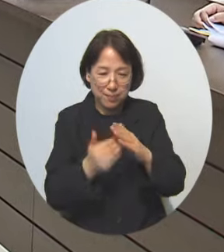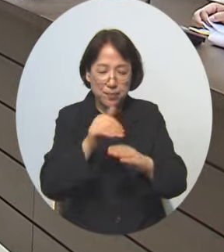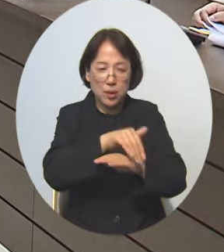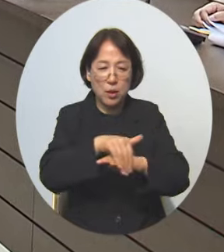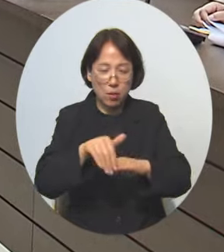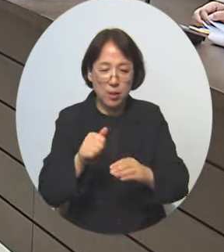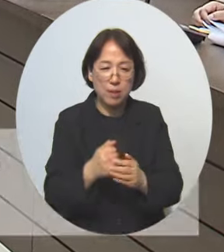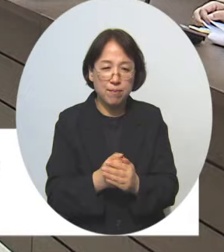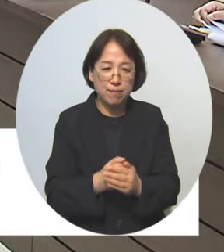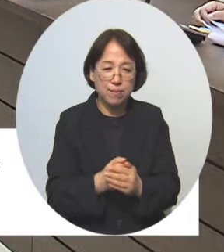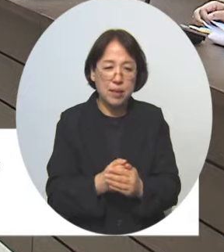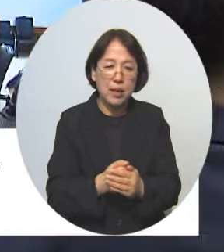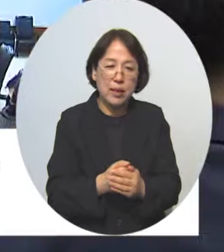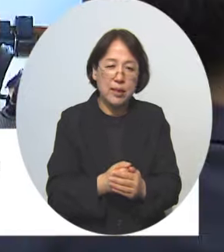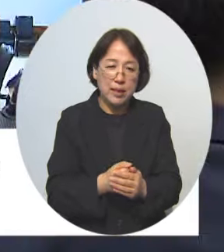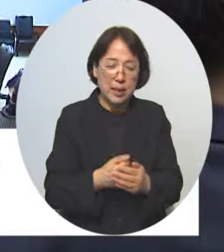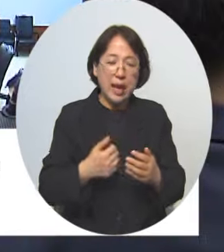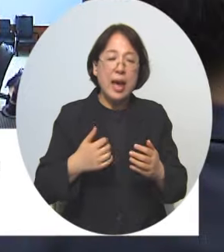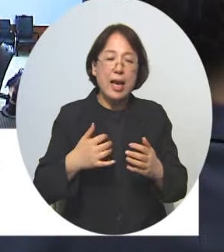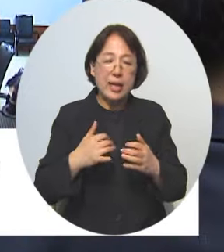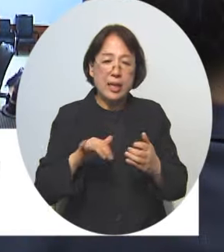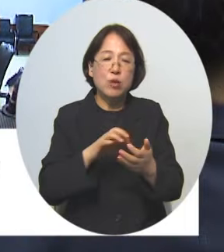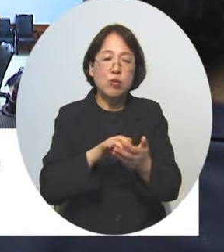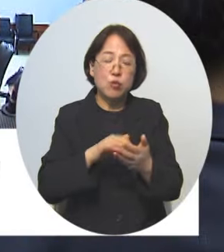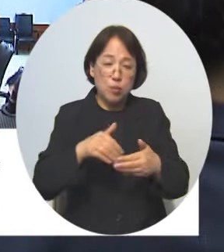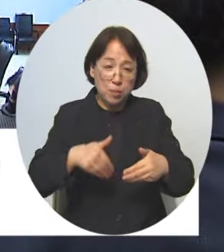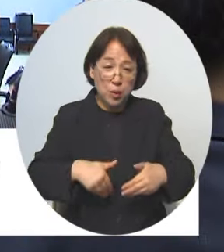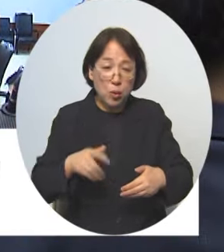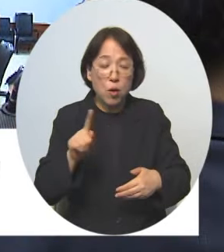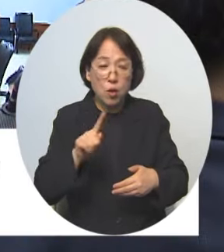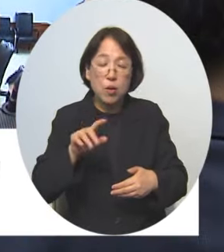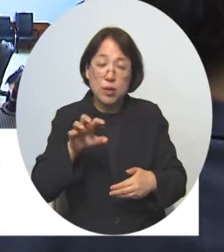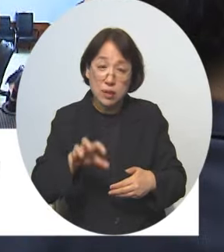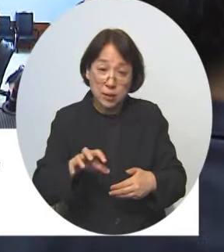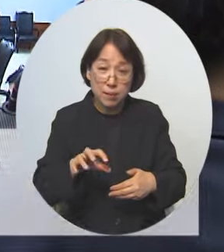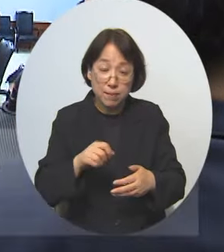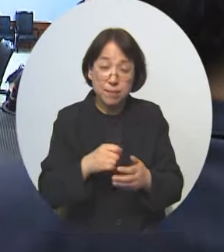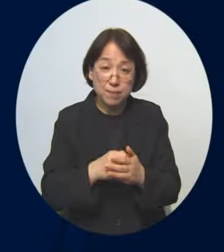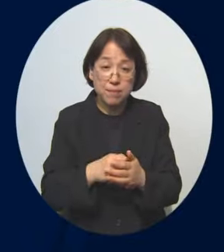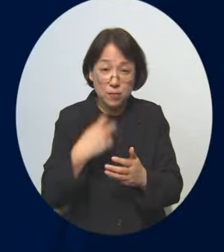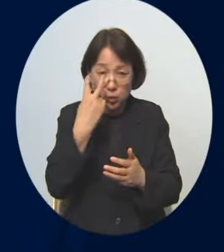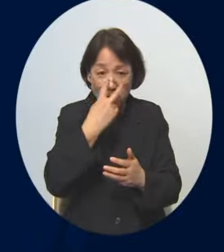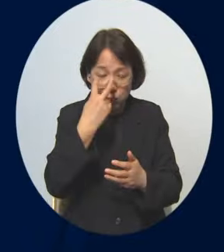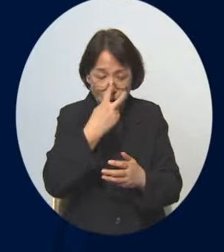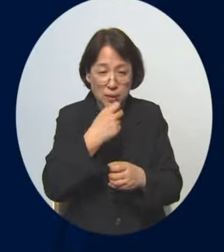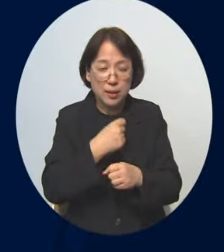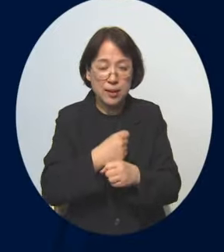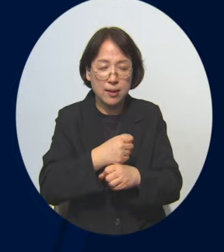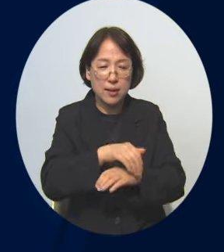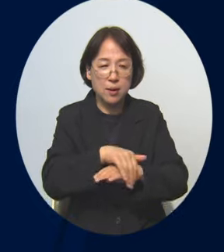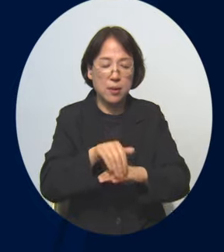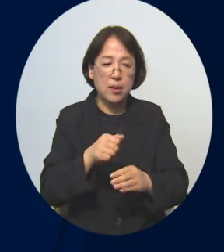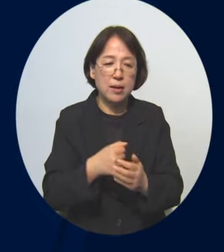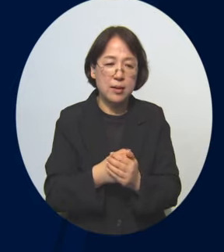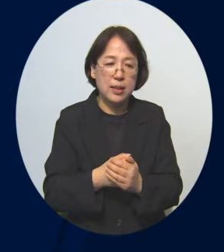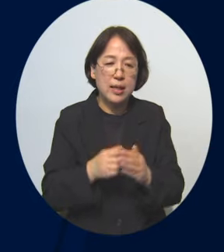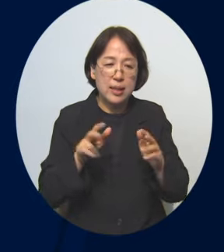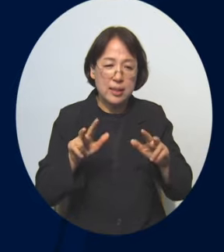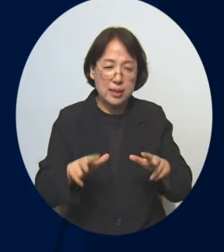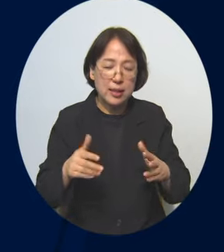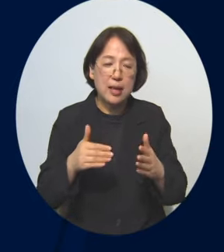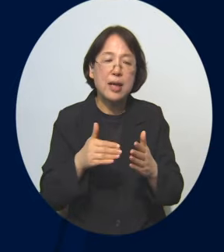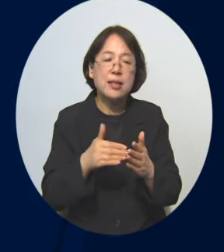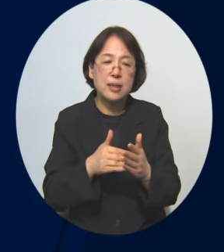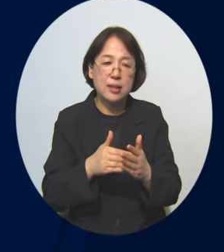수급의 예측 가능성을 높이기 위해 업종별 중장기 수급 전망을 하기로 했습니다. 현재까지는 업종에